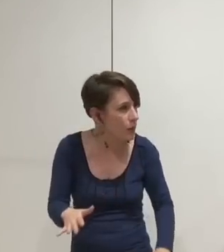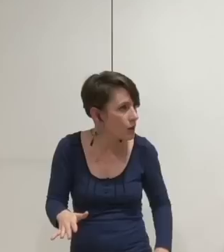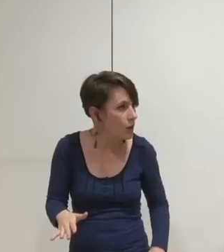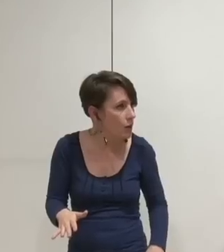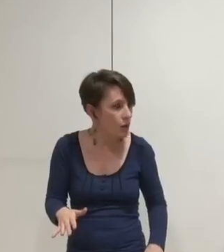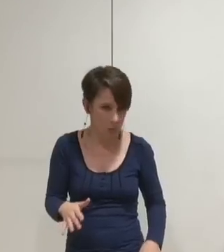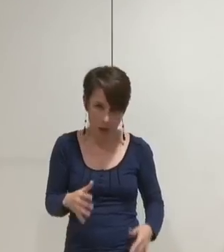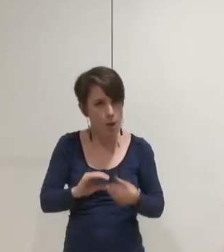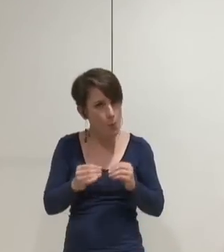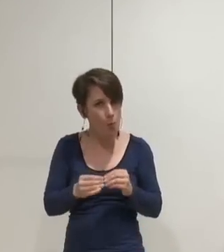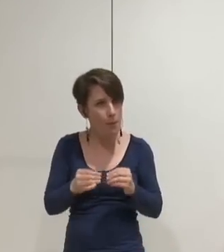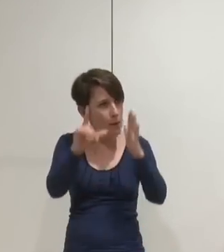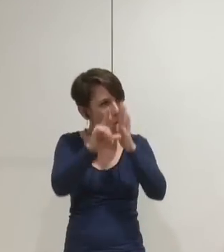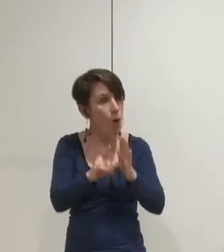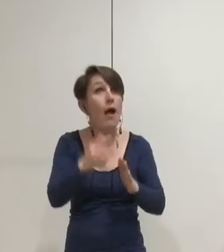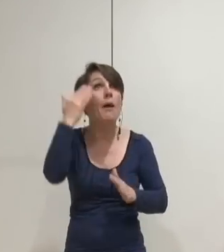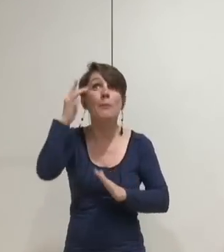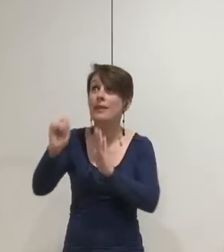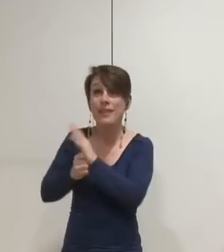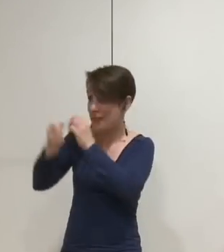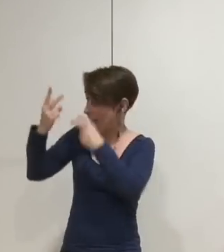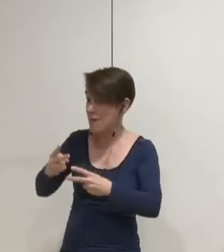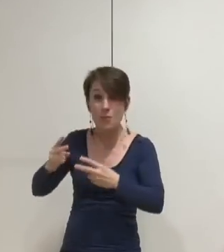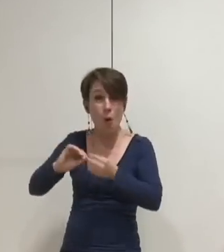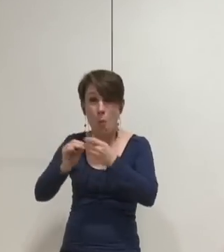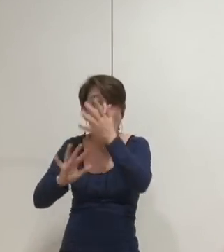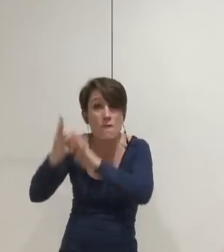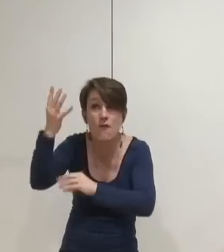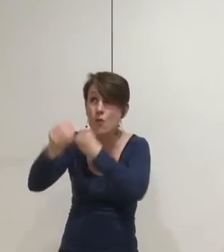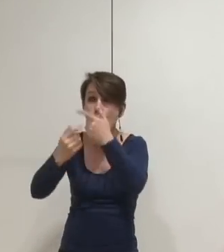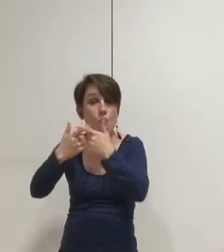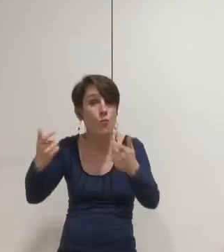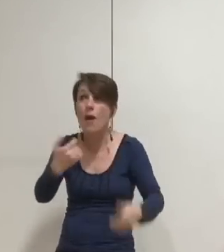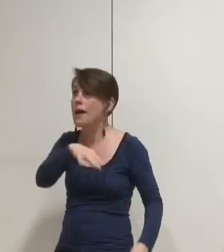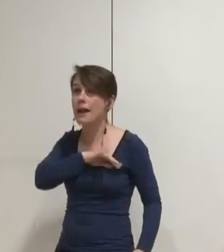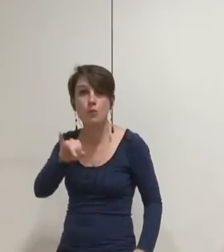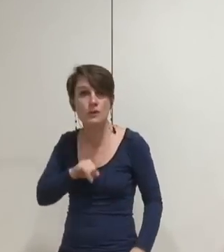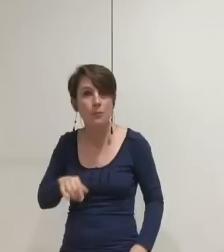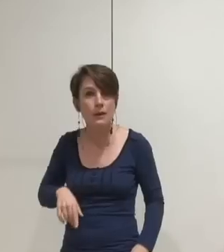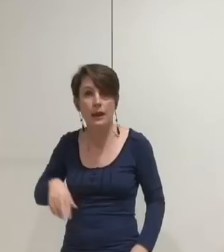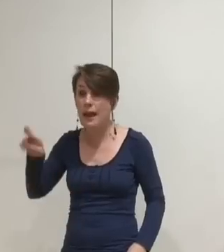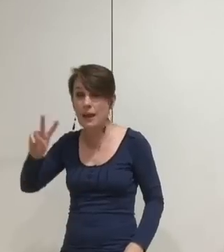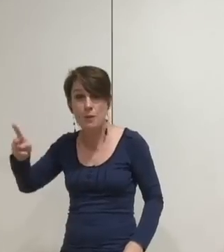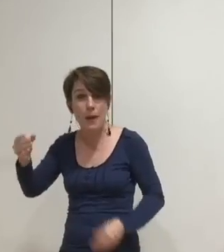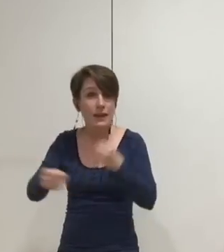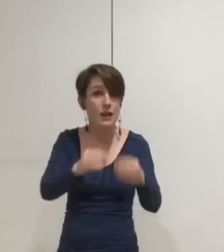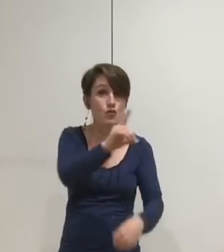la manifestation il y avait eu un incident qui était donc responsable remémi Perrier ou DRW